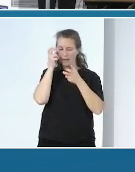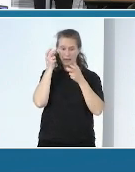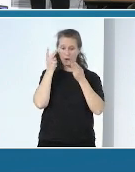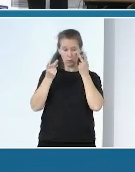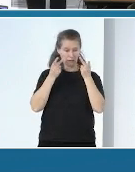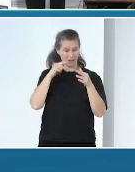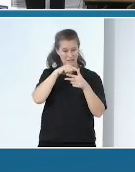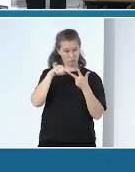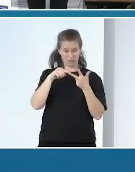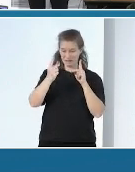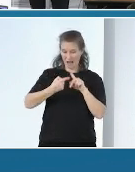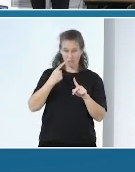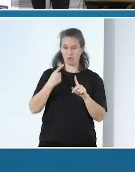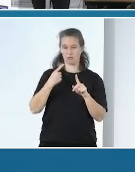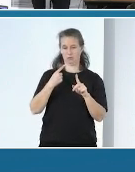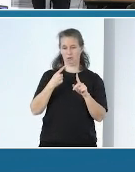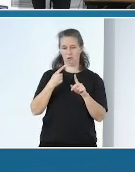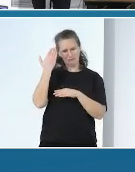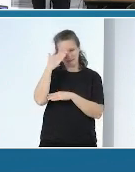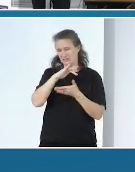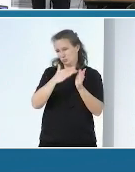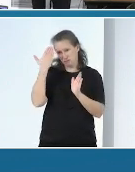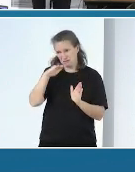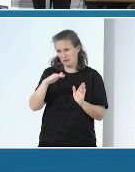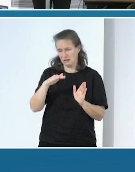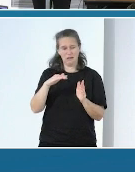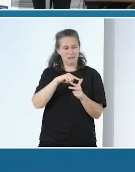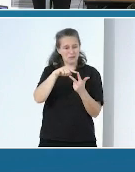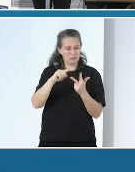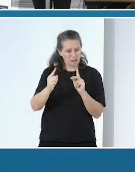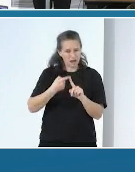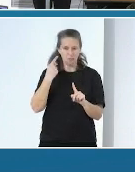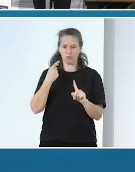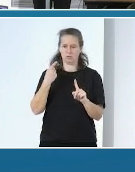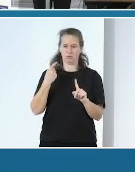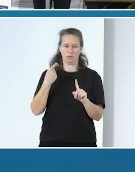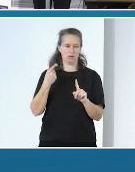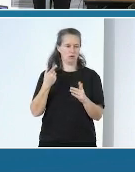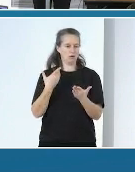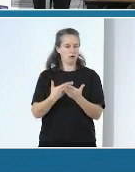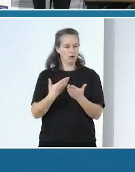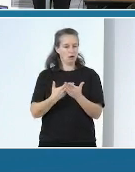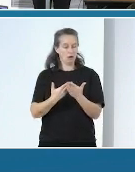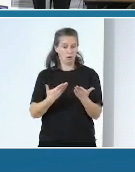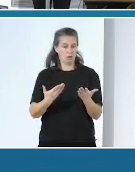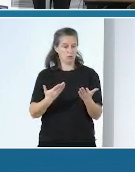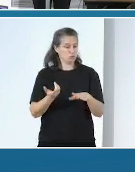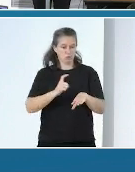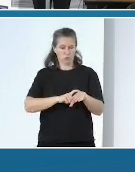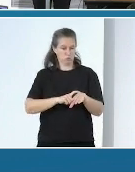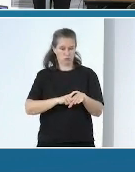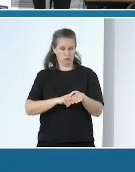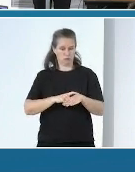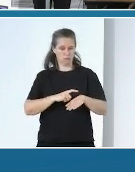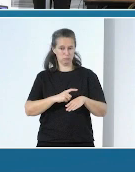est extrêmement important, comme vous le savez tous, hein, c'est extrêmement important dès le début de la